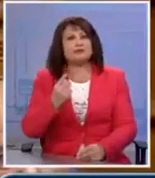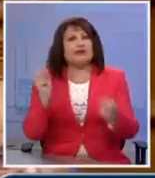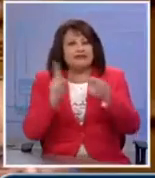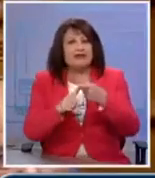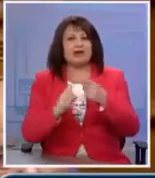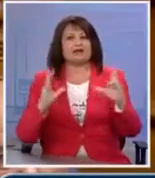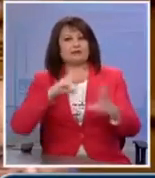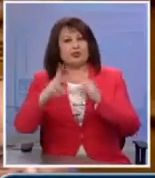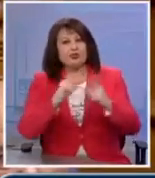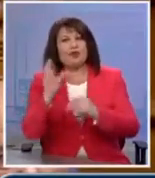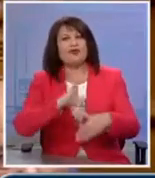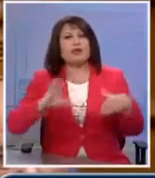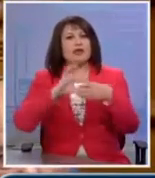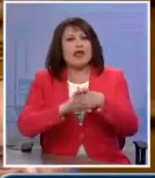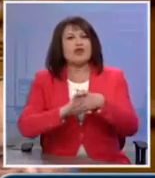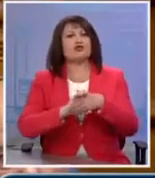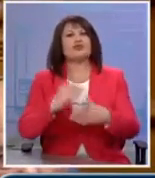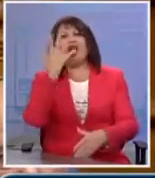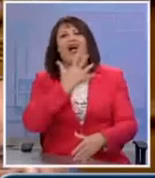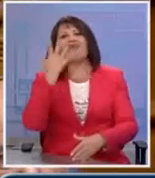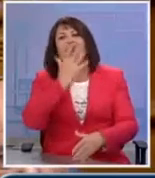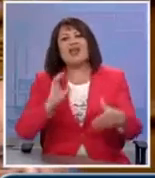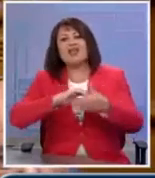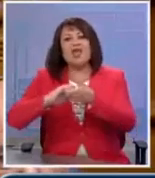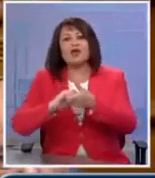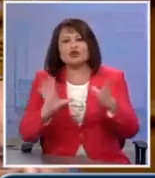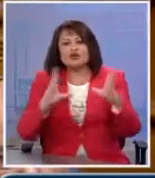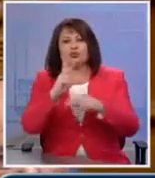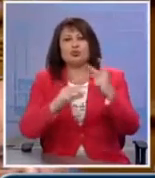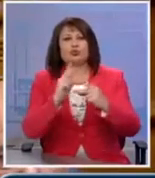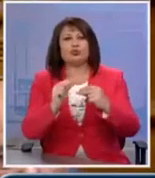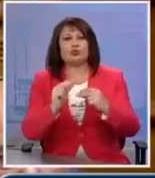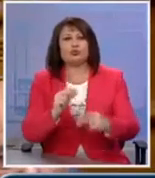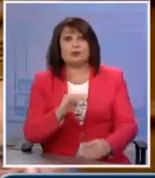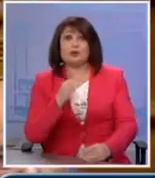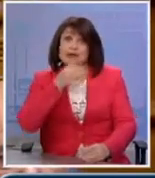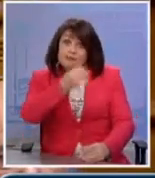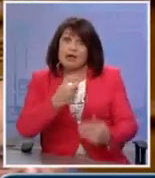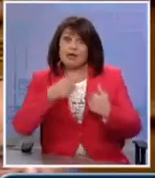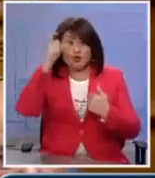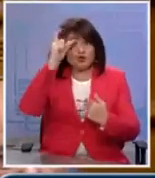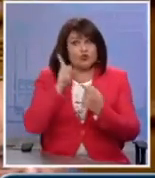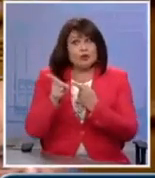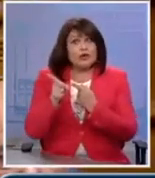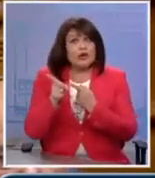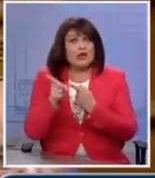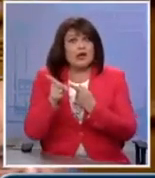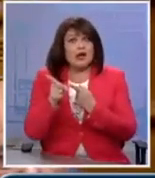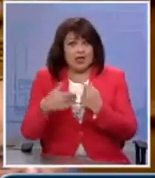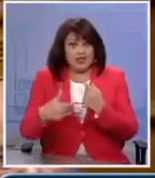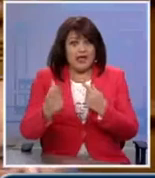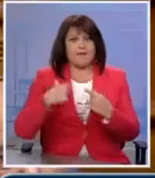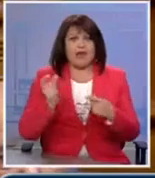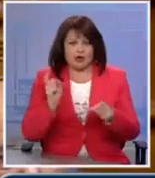συνάντηση Ευρωπαϊκής Ένωσης, Αφρικανικής Ένωσης για να αντιμετωπίσουν. Λέω, παιδιά, υπάρχει και η Τουρκία, και η οποία είναι και προς ένταξη